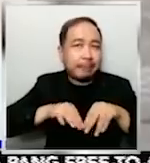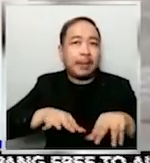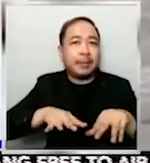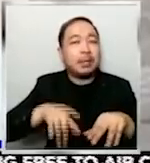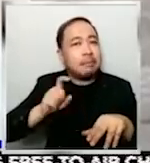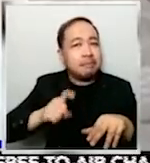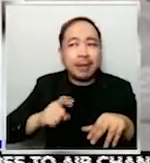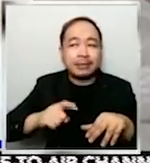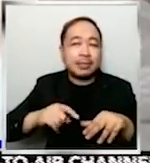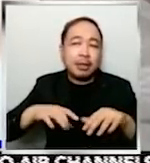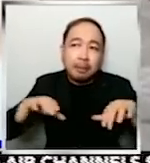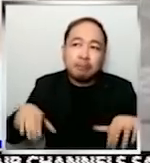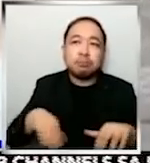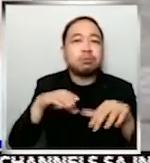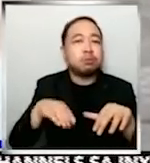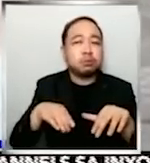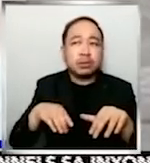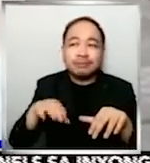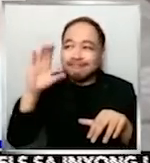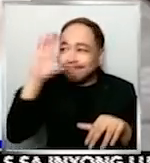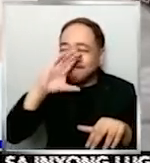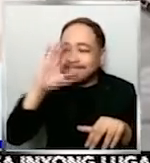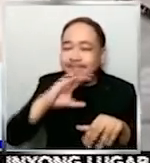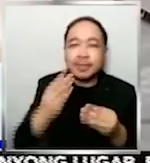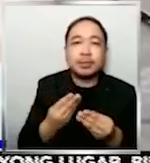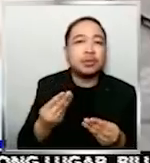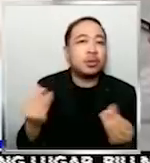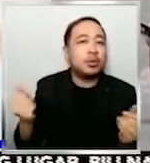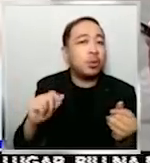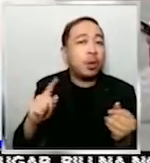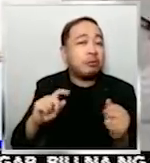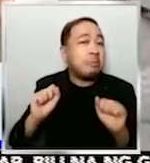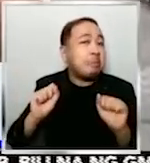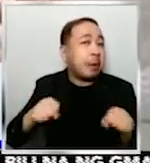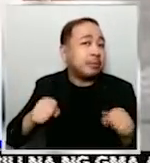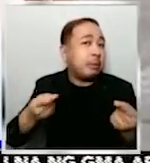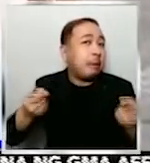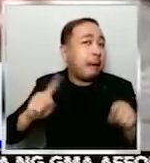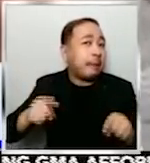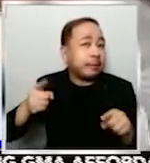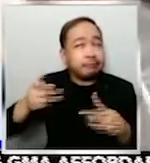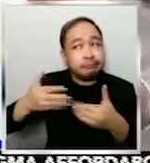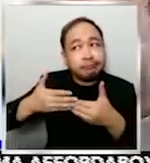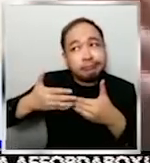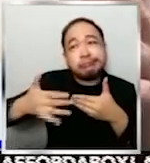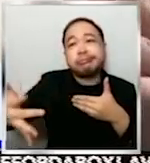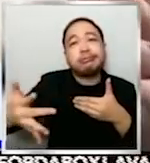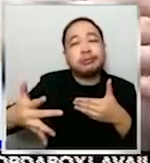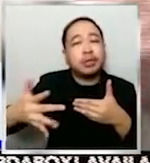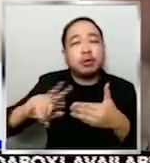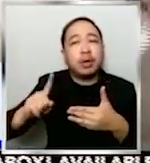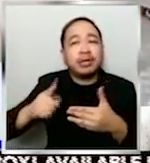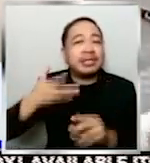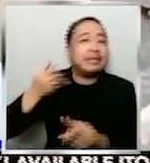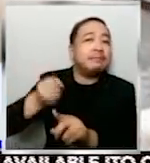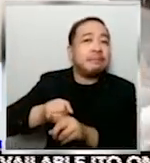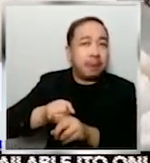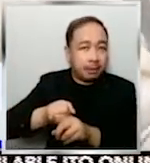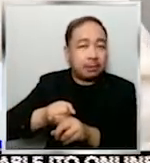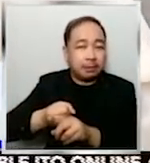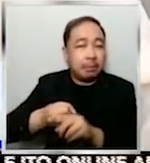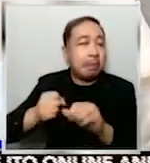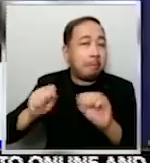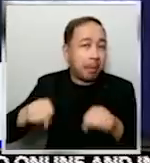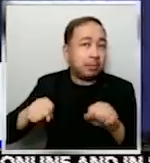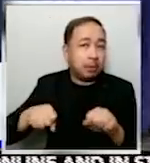na solusyon yung mga posibleng mangyari sa epekto ng magaganap at posibleng maganap sa ibang bahagi